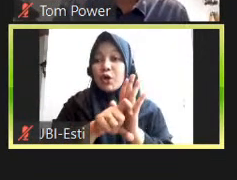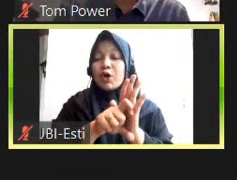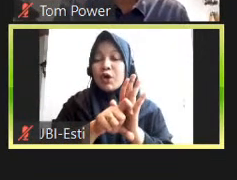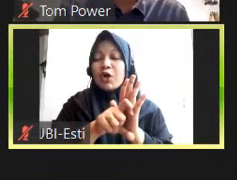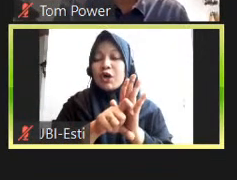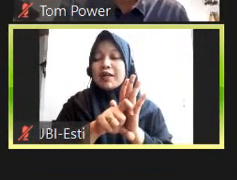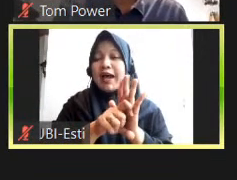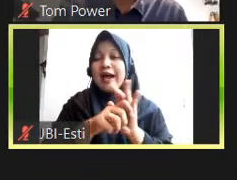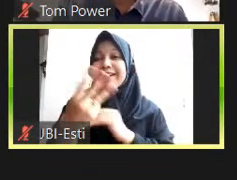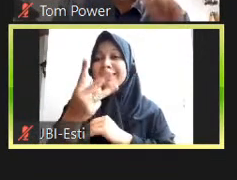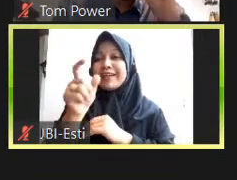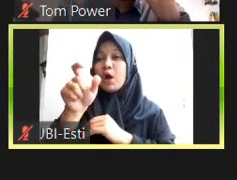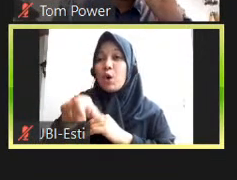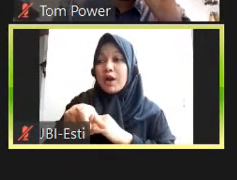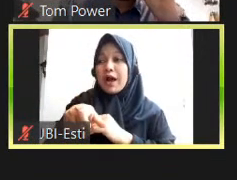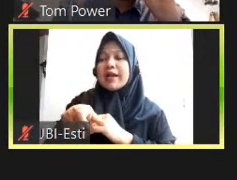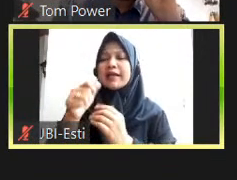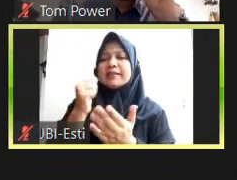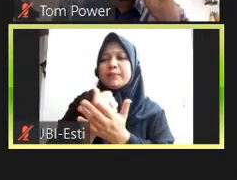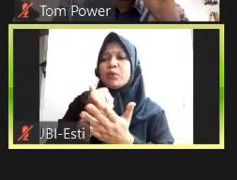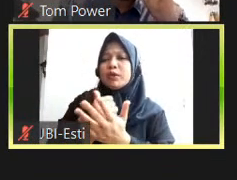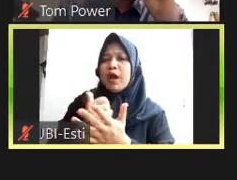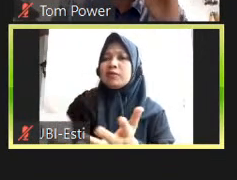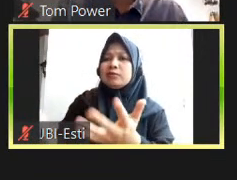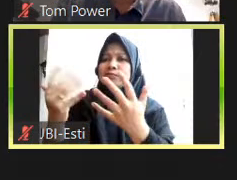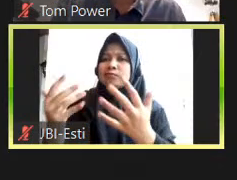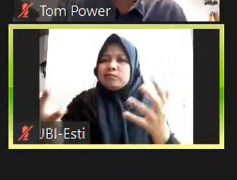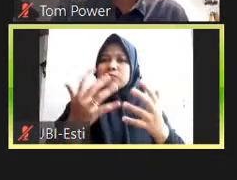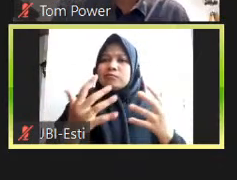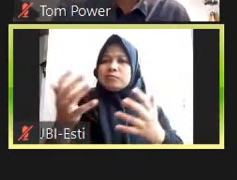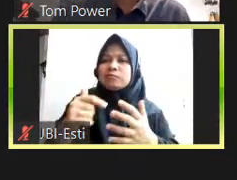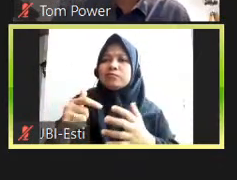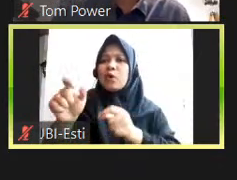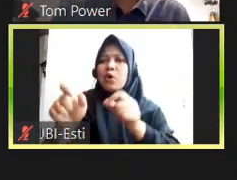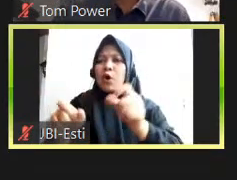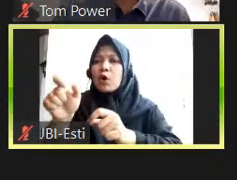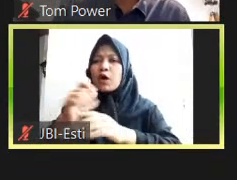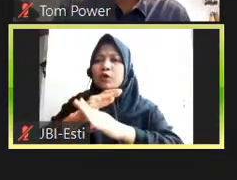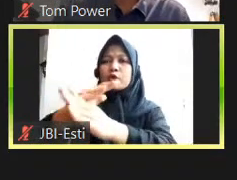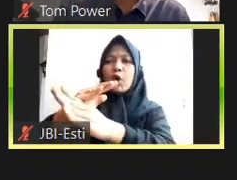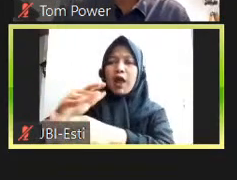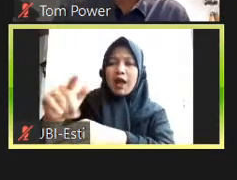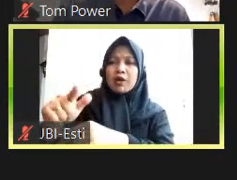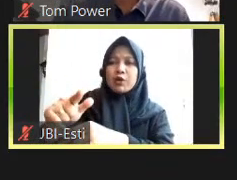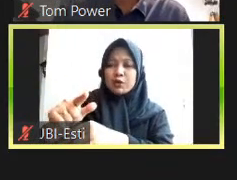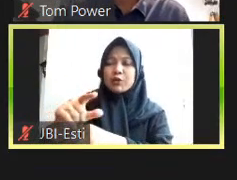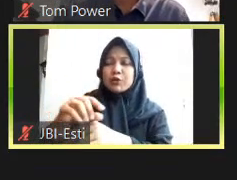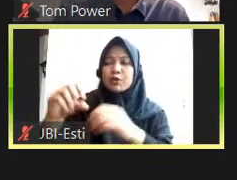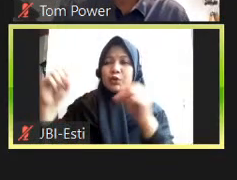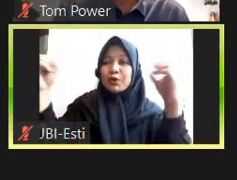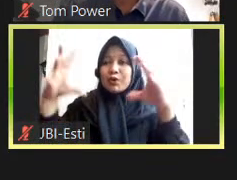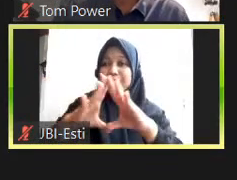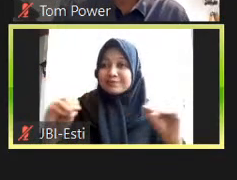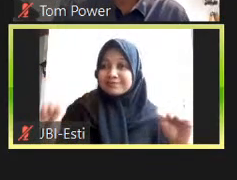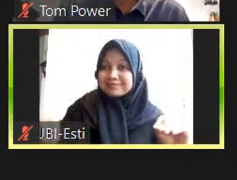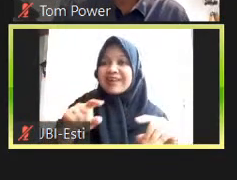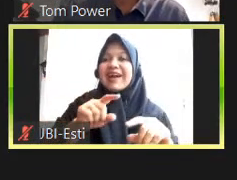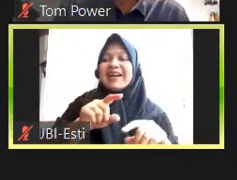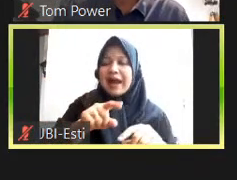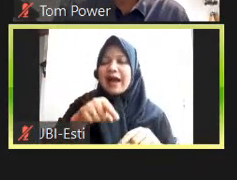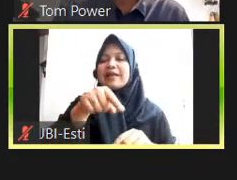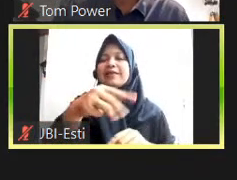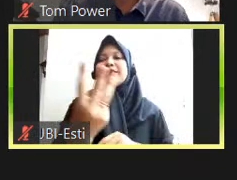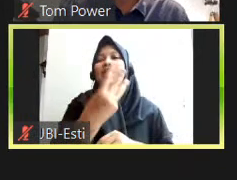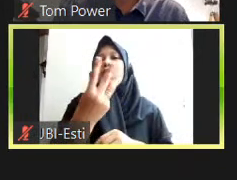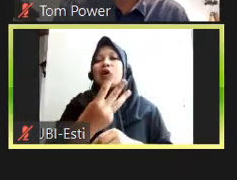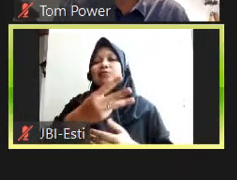demonstrasi menolak Omnibus Law lewat Instagram justru dijadikan tersangka ya. Dan pasal-pasal yang digunakan berlapis, tetapi menarik